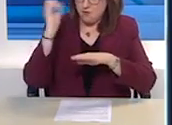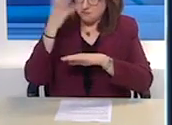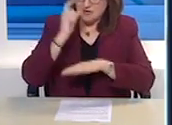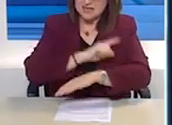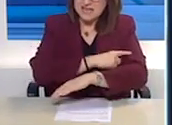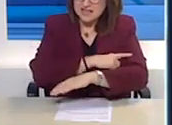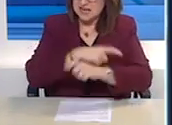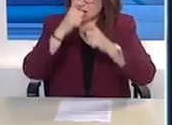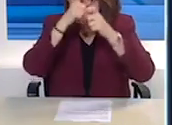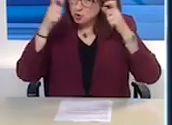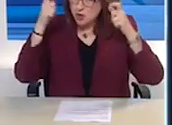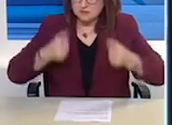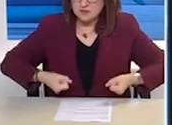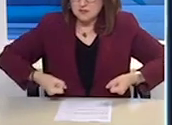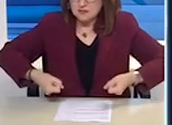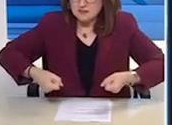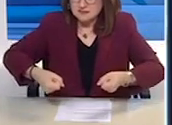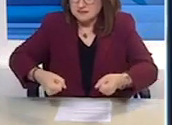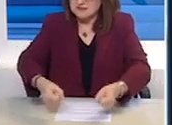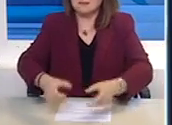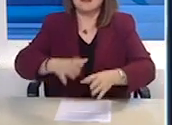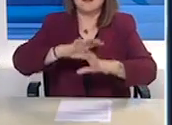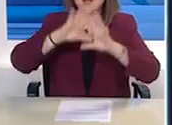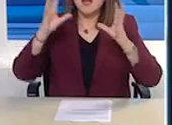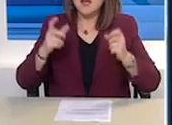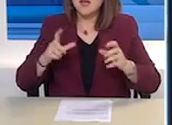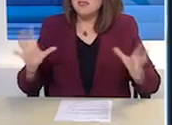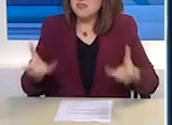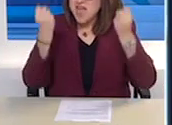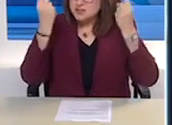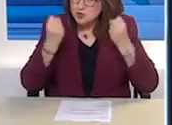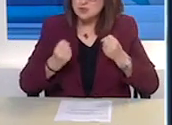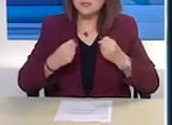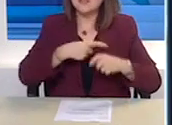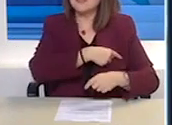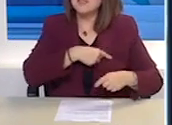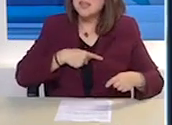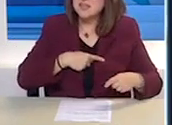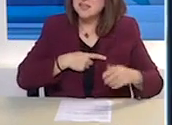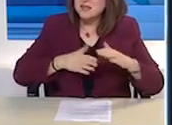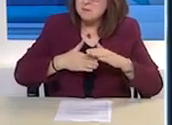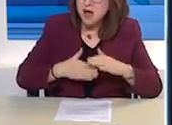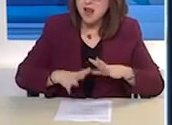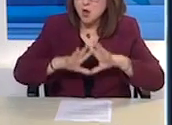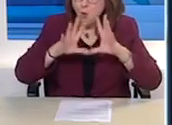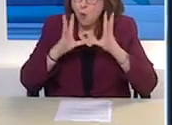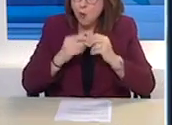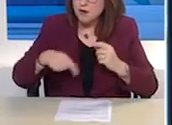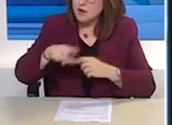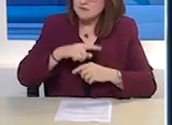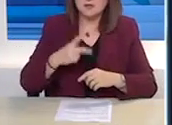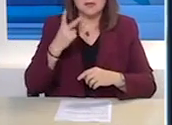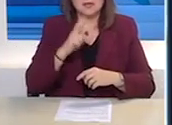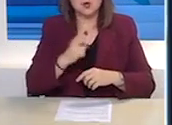Γιατρούς, νοσηλευτές, διασώστες, πληρώματα ασθενοφόρων, διοικητικούς υπαλλήλους, τους ανθρώπους αυτούς που 24 ώρες το